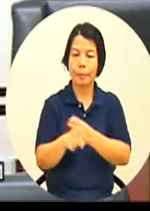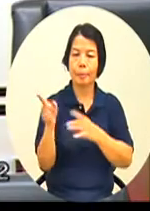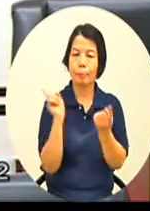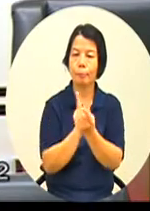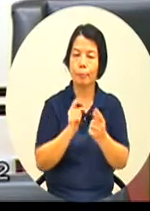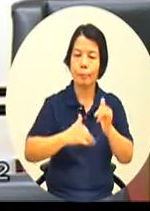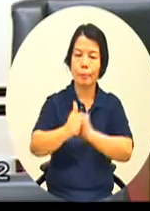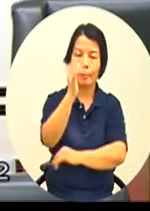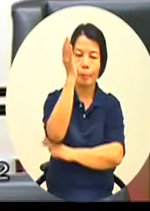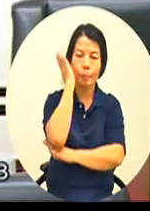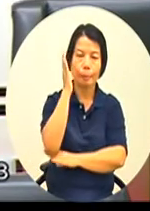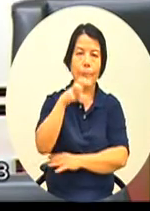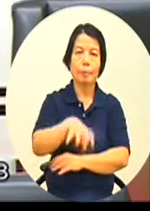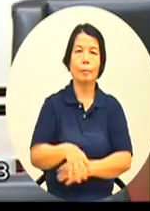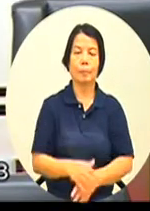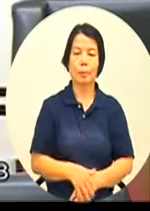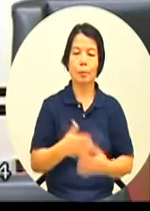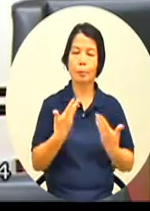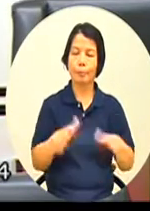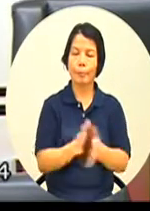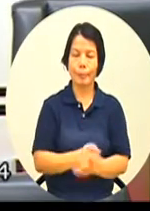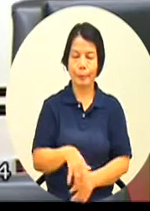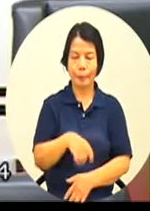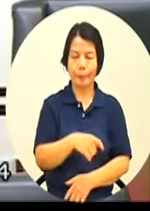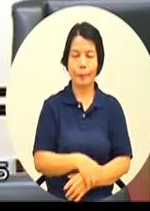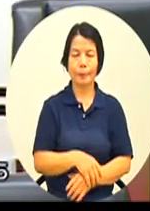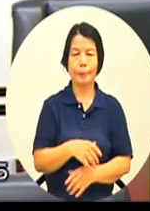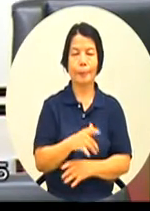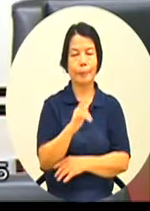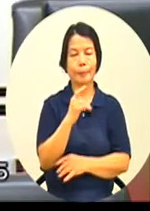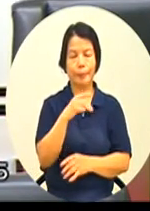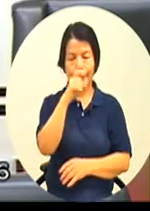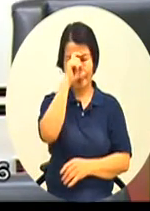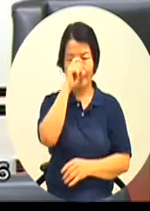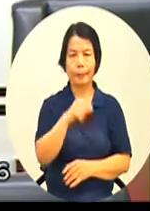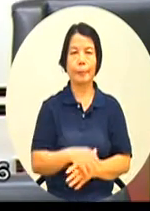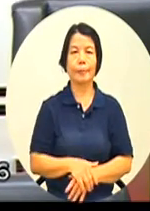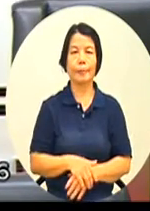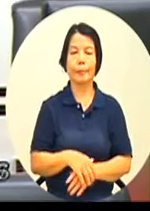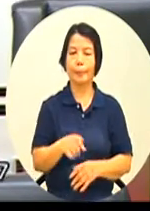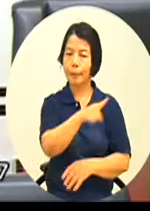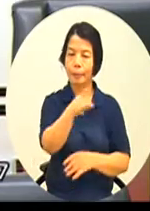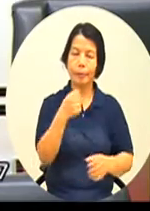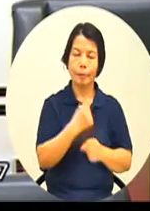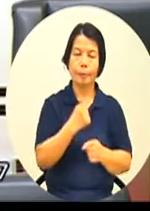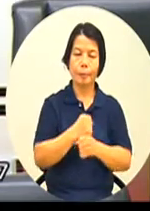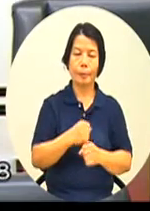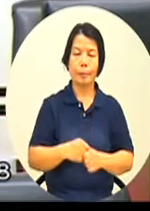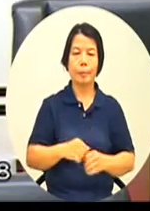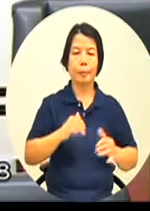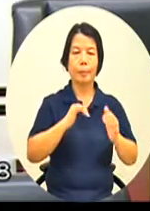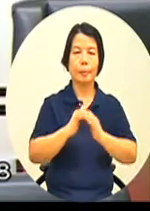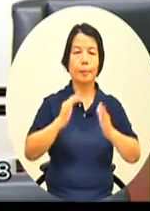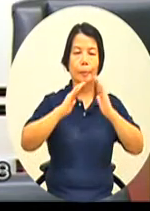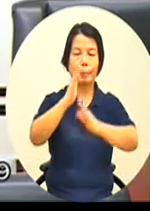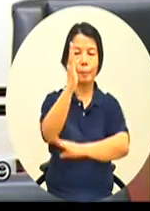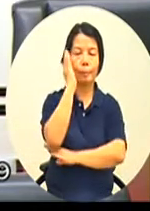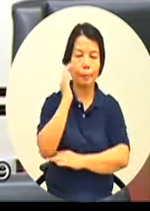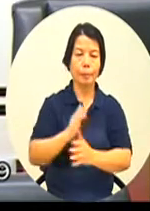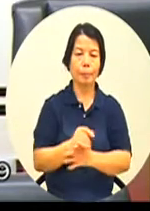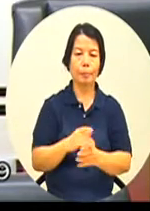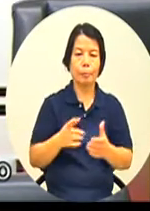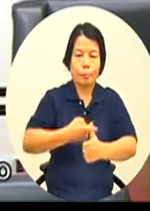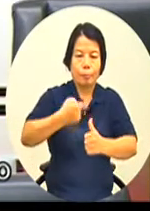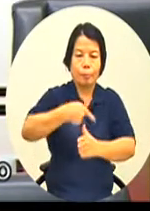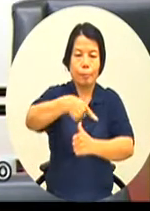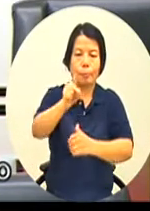局这边有很多的期许哈，就是希望民政局你们作为市政府最前线，作为市政府的神